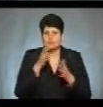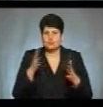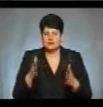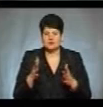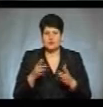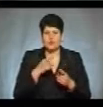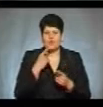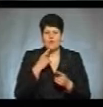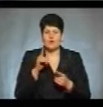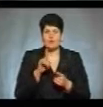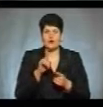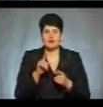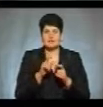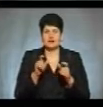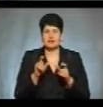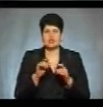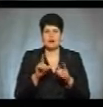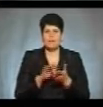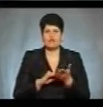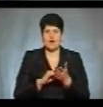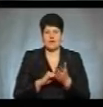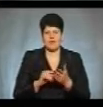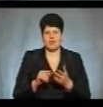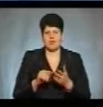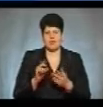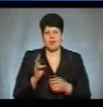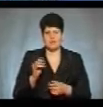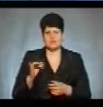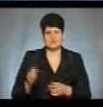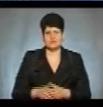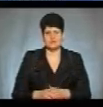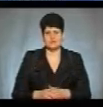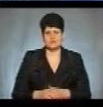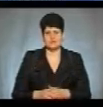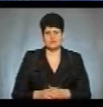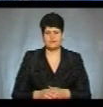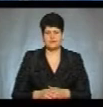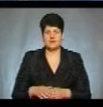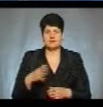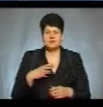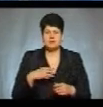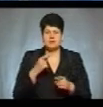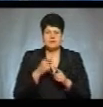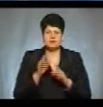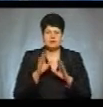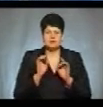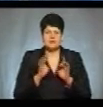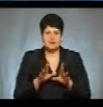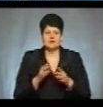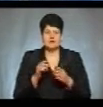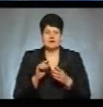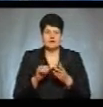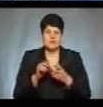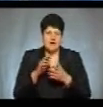що каже про заклик штабу Порошенка щодо повторних аналізів. Чекала сама на відповідь, чи будемо здавати аналіз, чи ні. Ну, ще